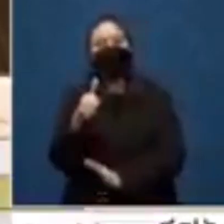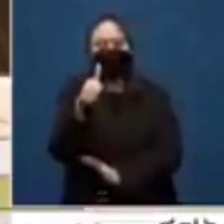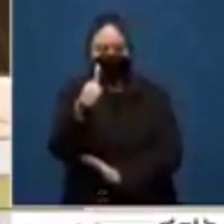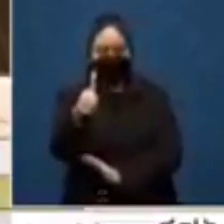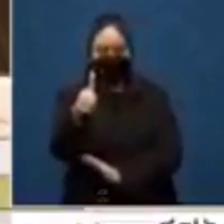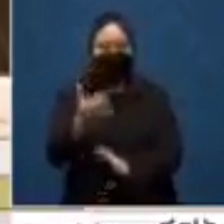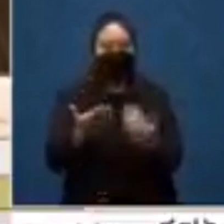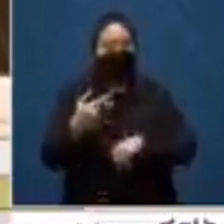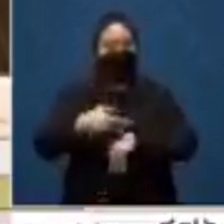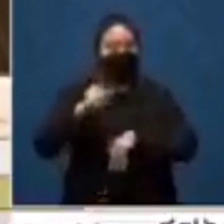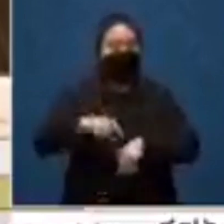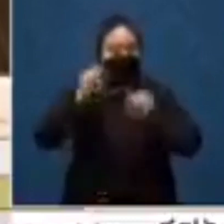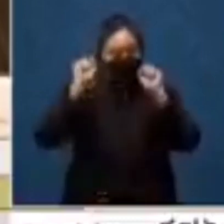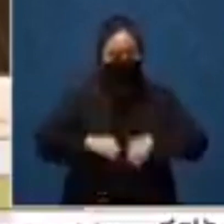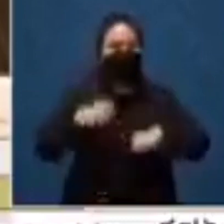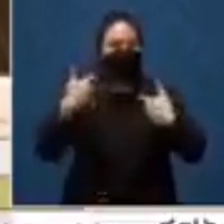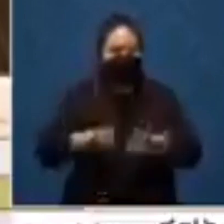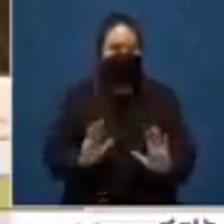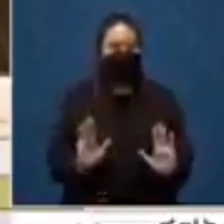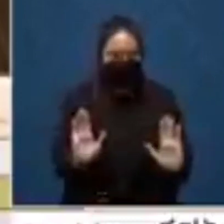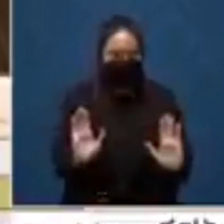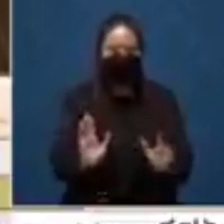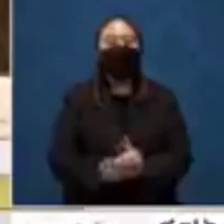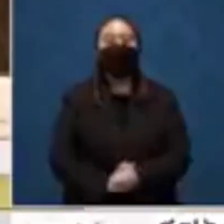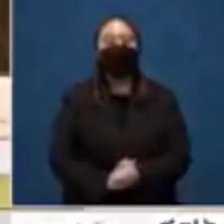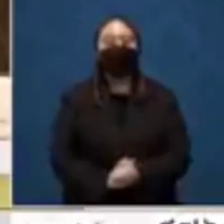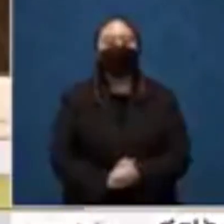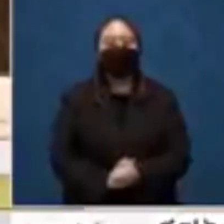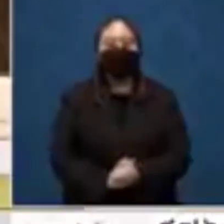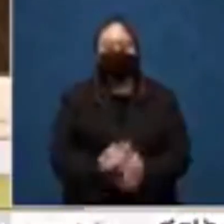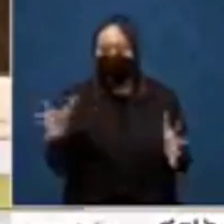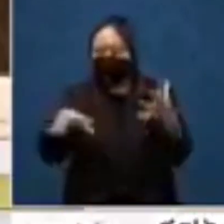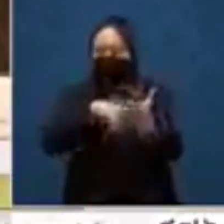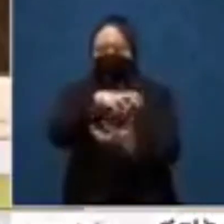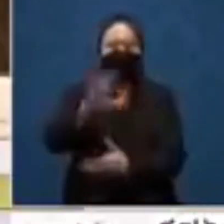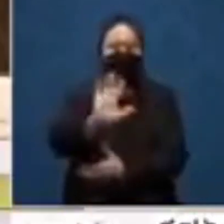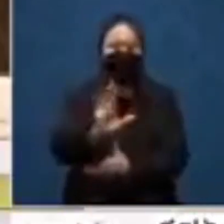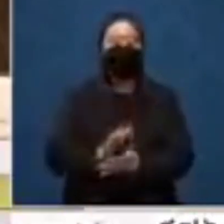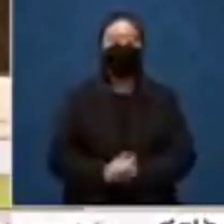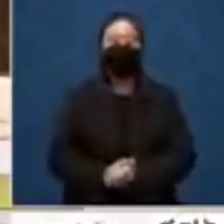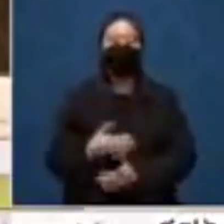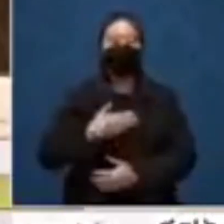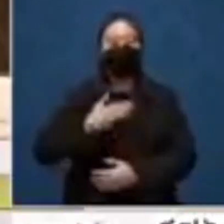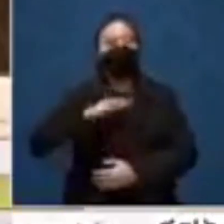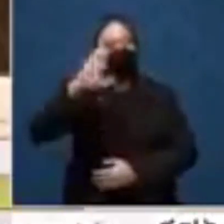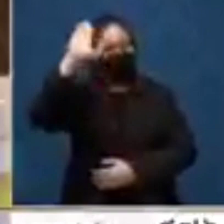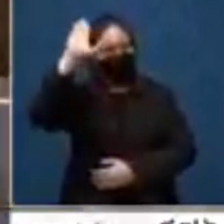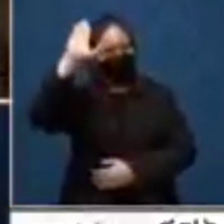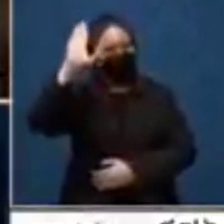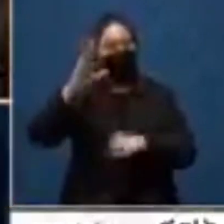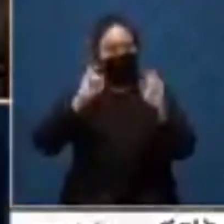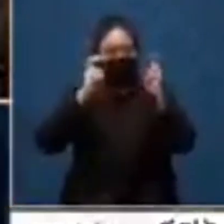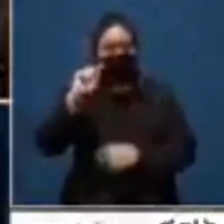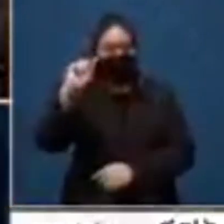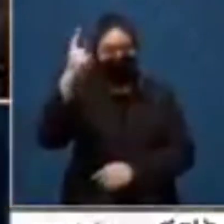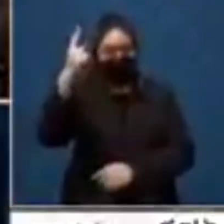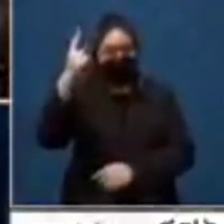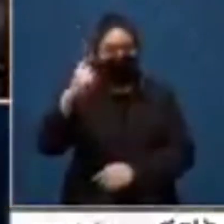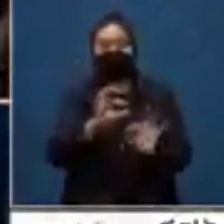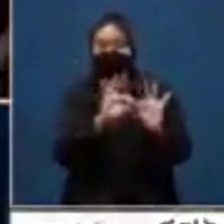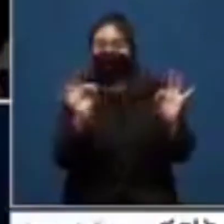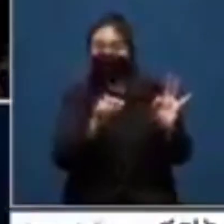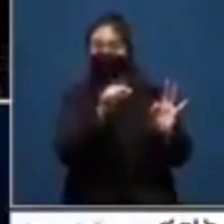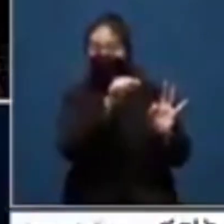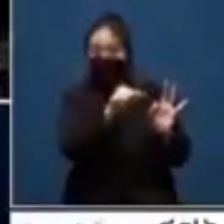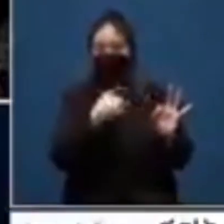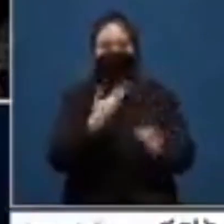วินิจฉัยแล้วขอให้จบเถอะครับอย่าได้เอาไปรวมกันเลยครับ ขอประท้วงท่านประธานเป็นเรื่องใหม่ครับท่านประธานครับจากประโยคเมื่อกี้ค่ะขออนุญาต